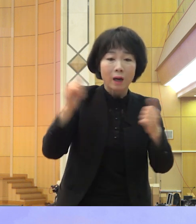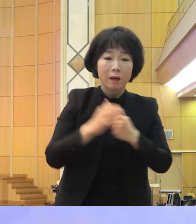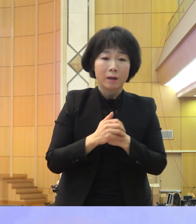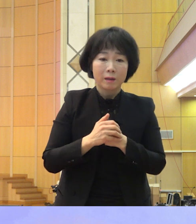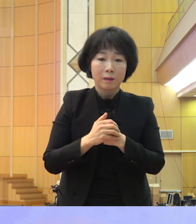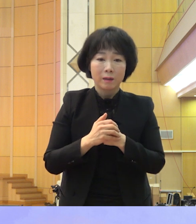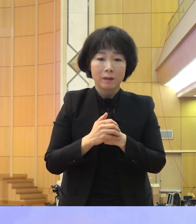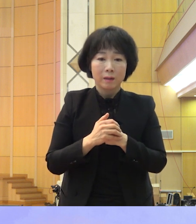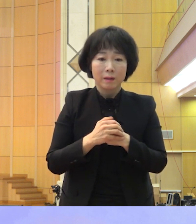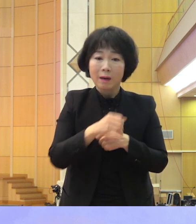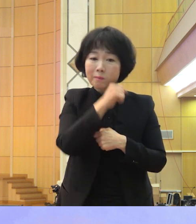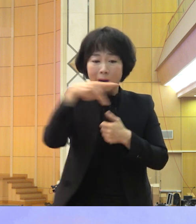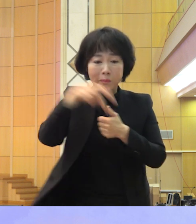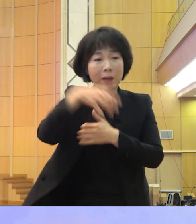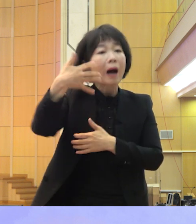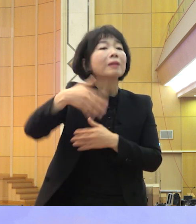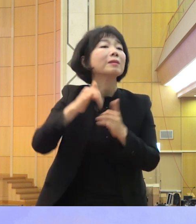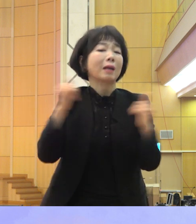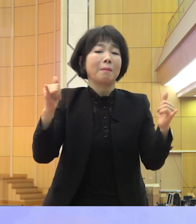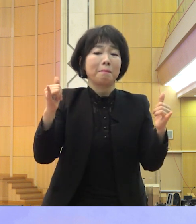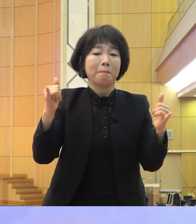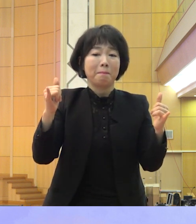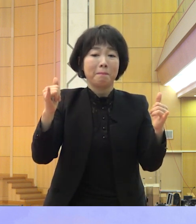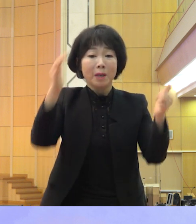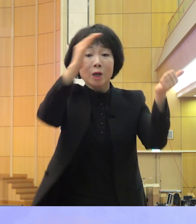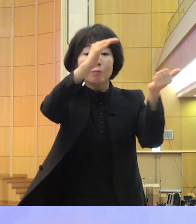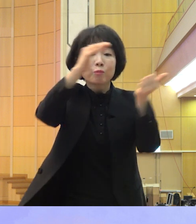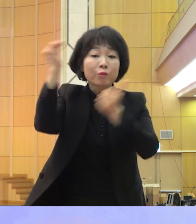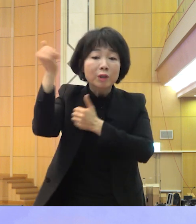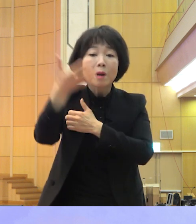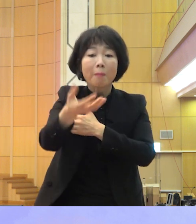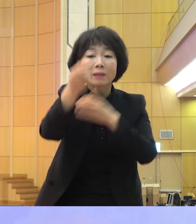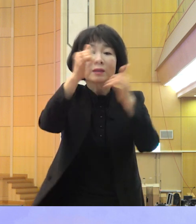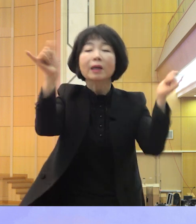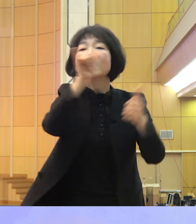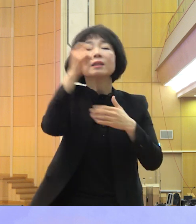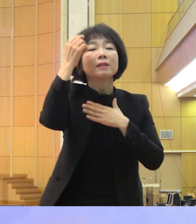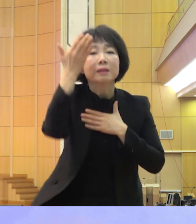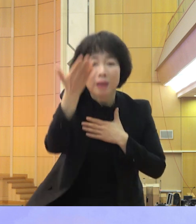할례 받지 않은 자를 무할례라 그러는 거예요. 무로 할례 이게 아니고,